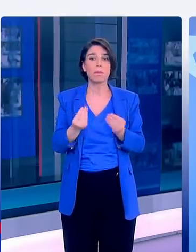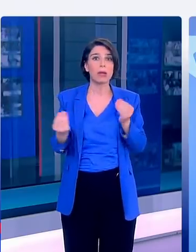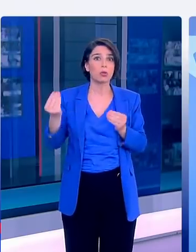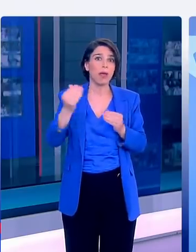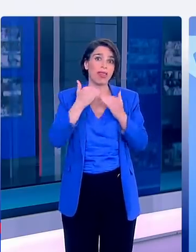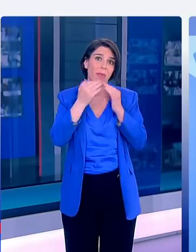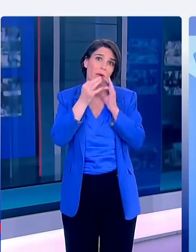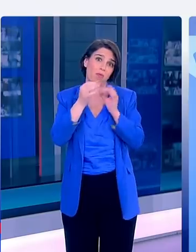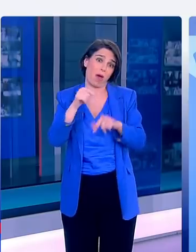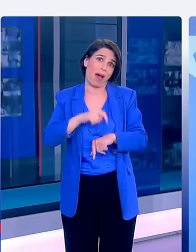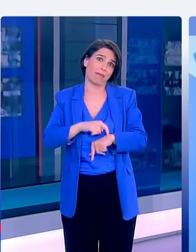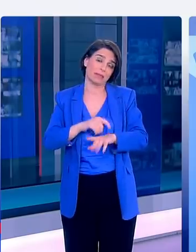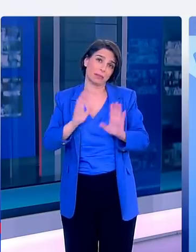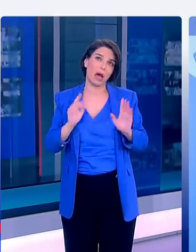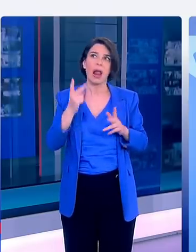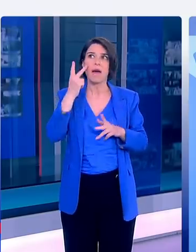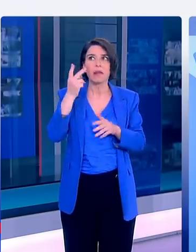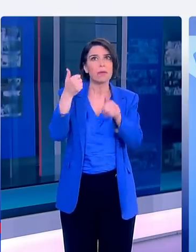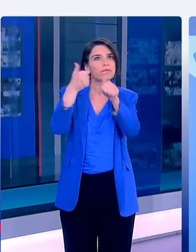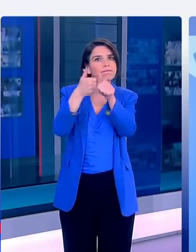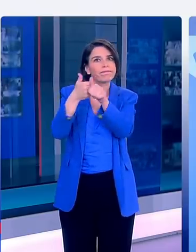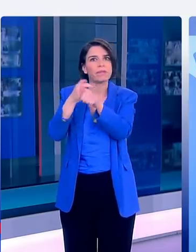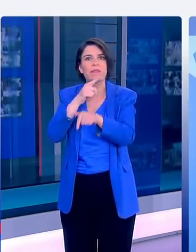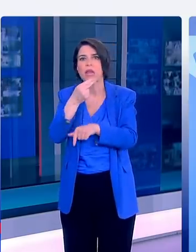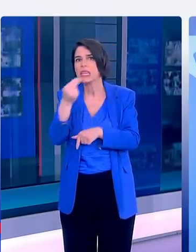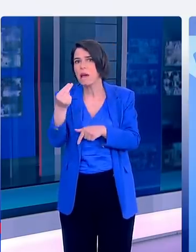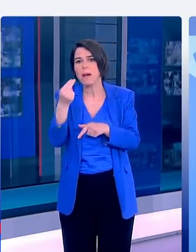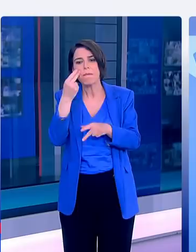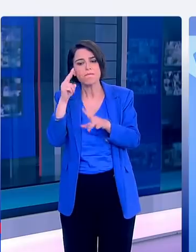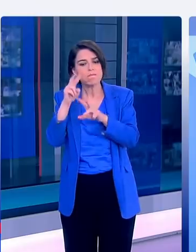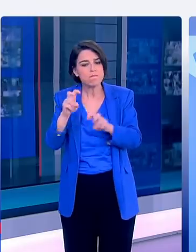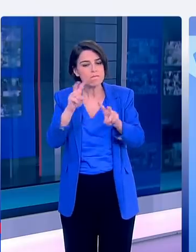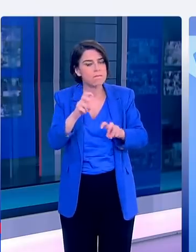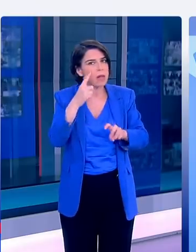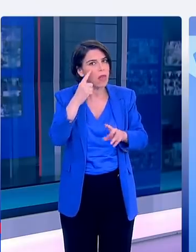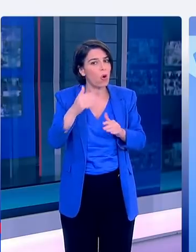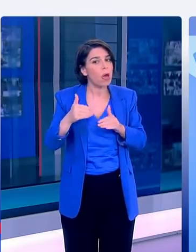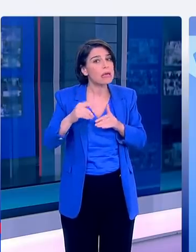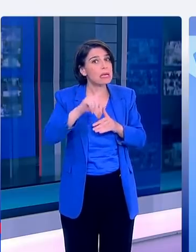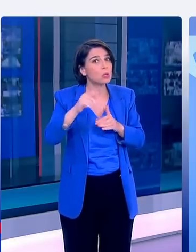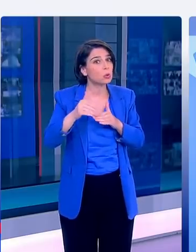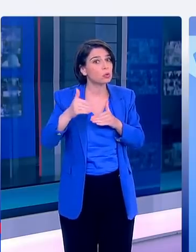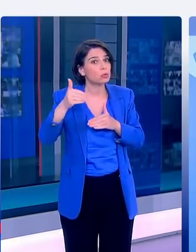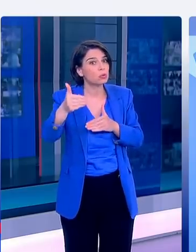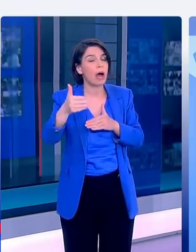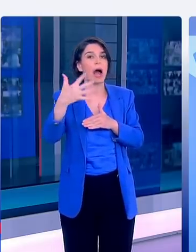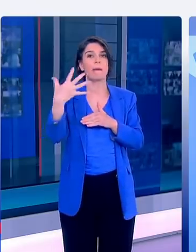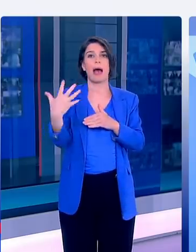περισσότερο. Παρακολουθούμε πάντως το ζήτημα και θα ανακοινώσουμε, εφόσον